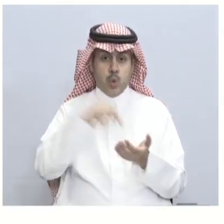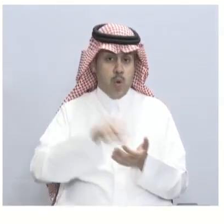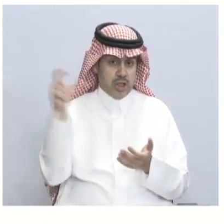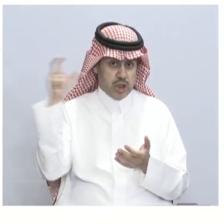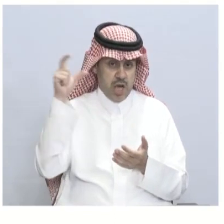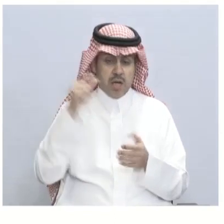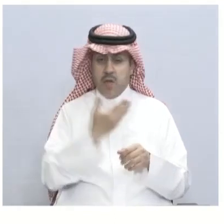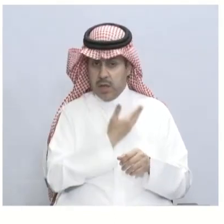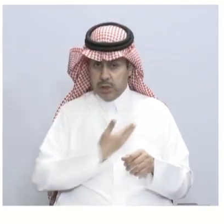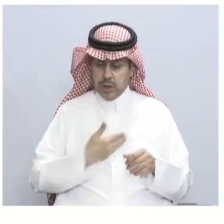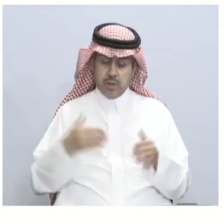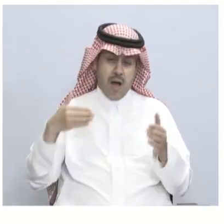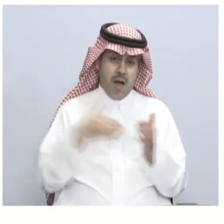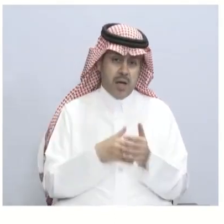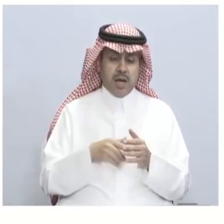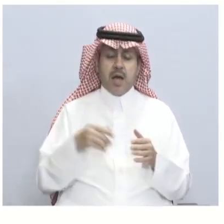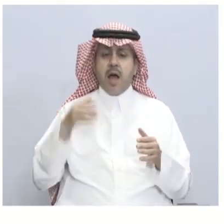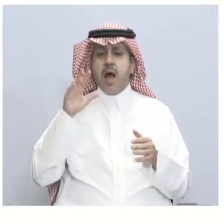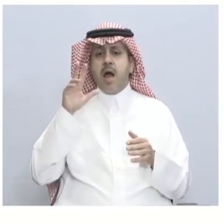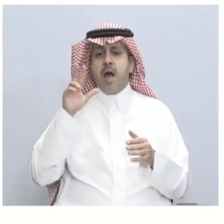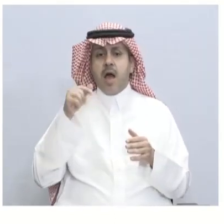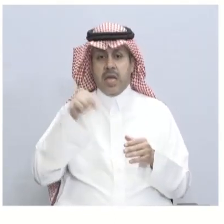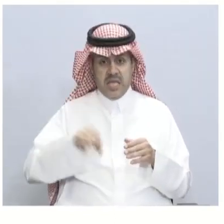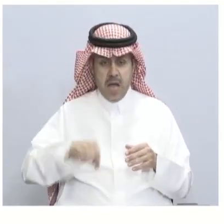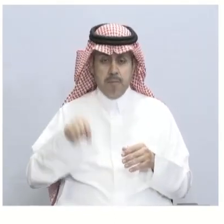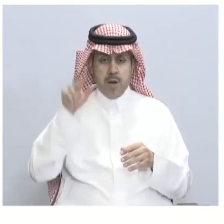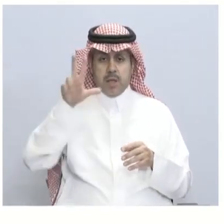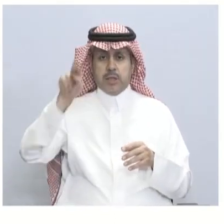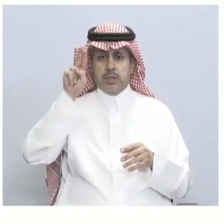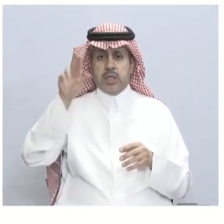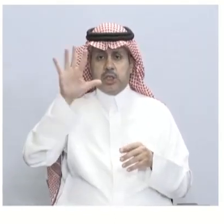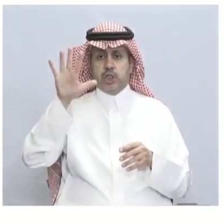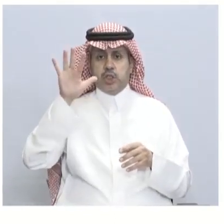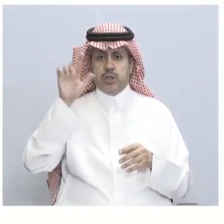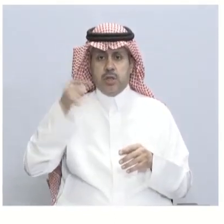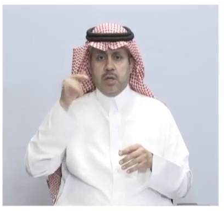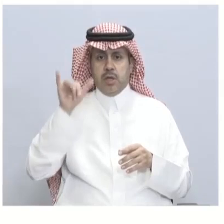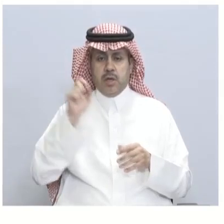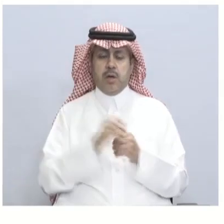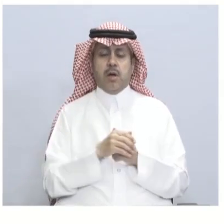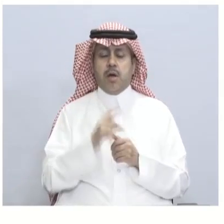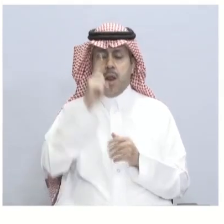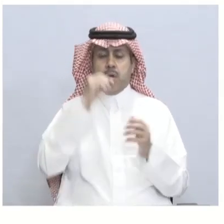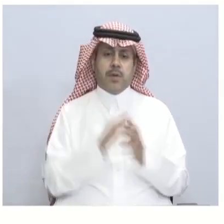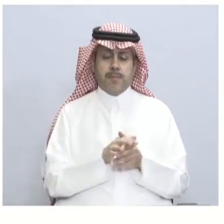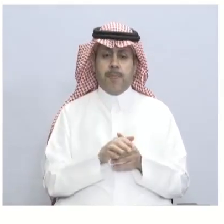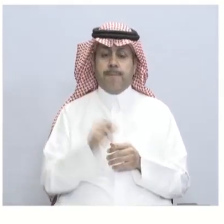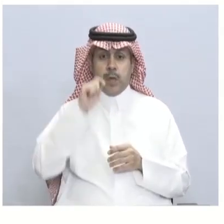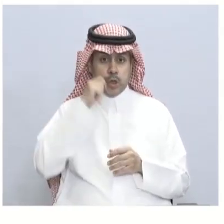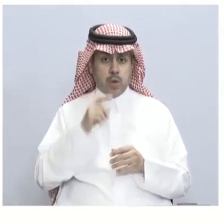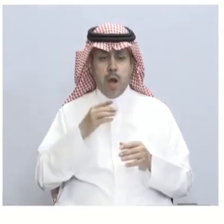التشريق وهو اليوم الثالث عشر من ذي الحجه ويجهر به الرجال في البيوت